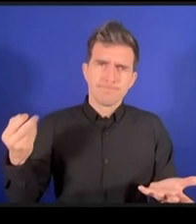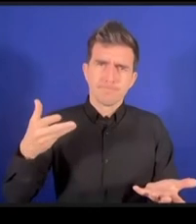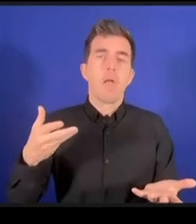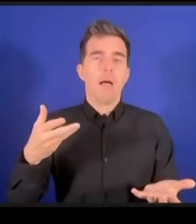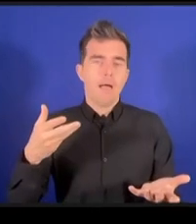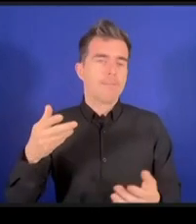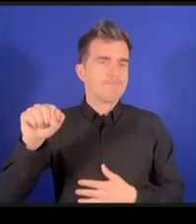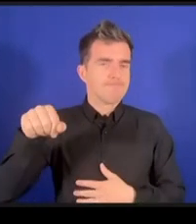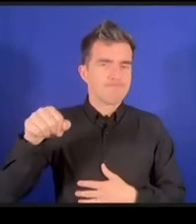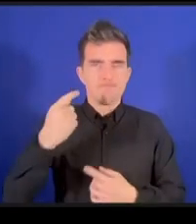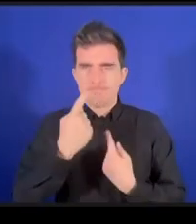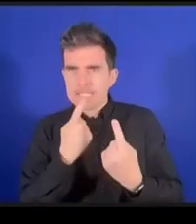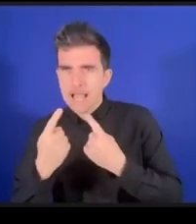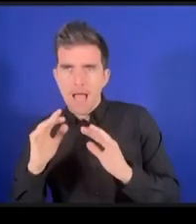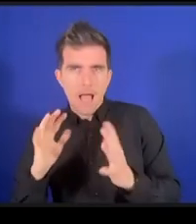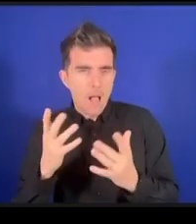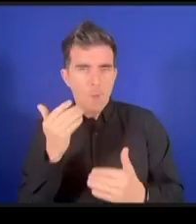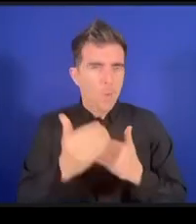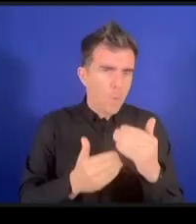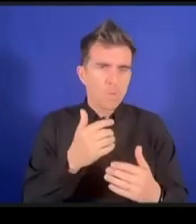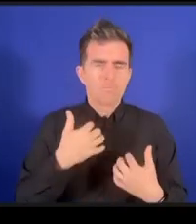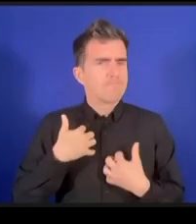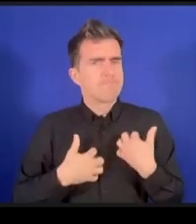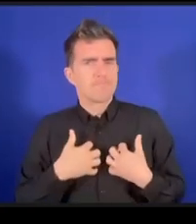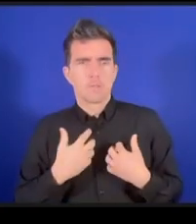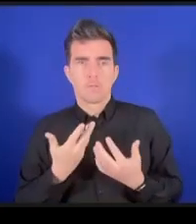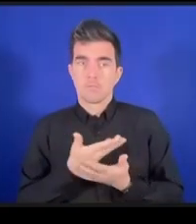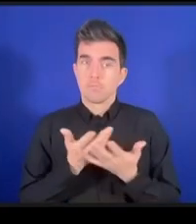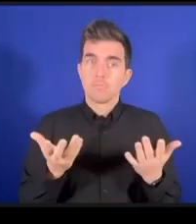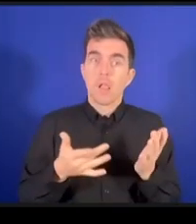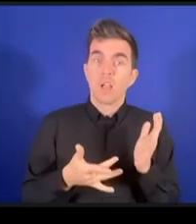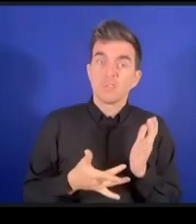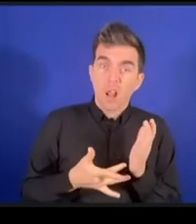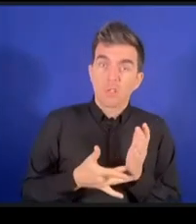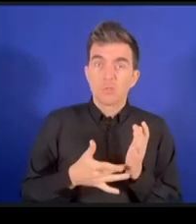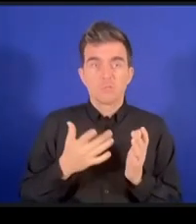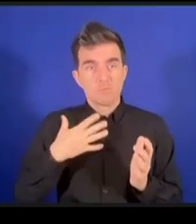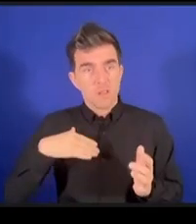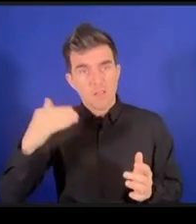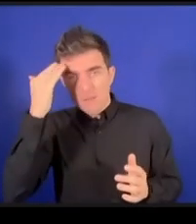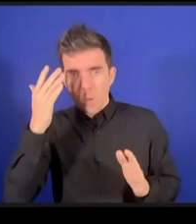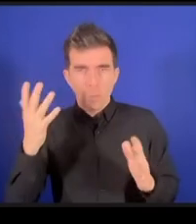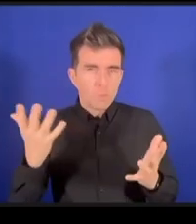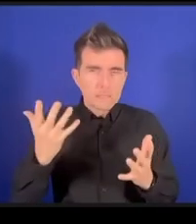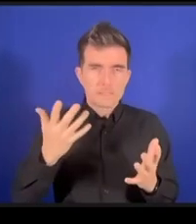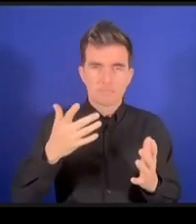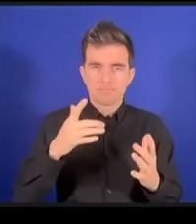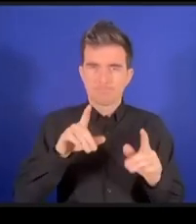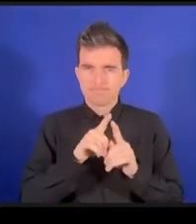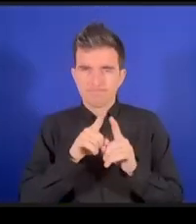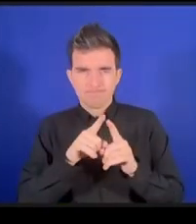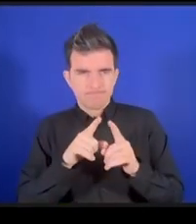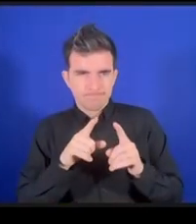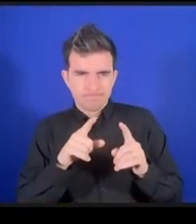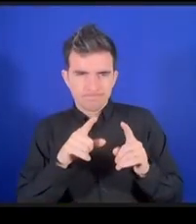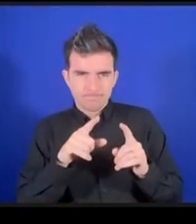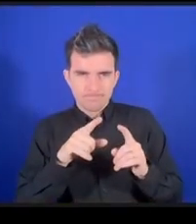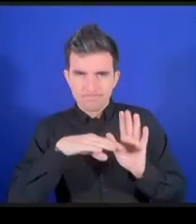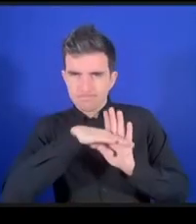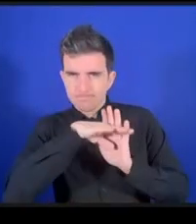вы обратили наше внимание на то что разработчики должны быть знакомыми с этими